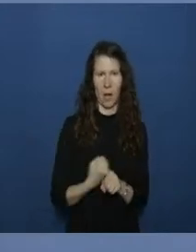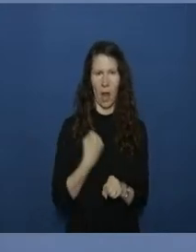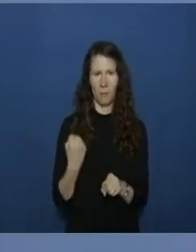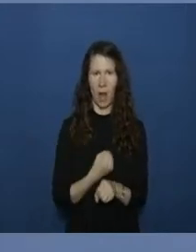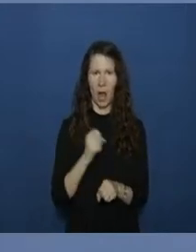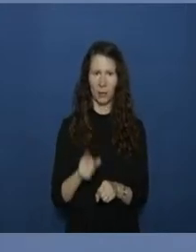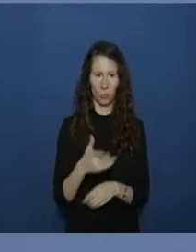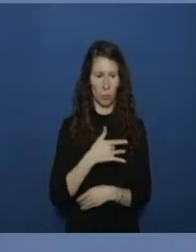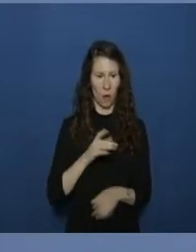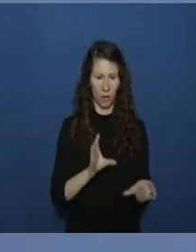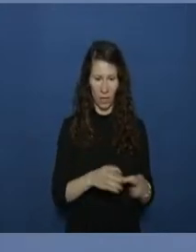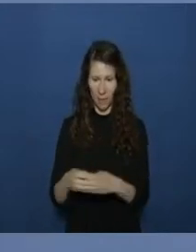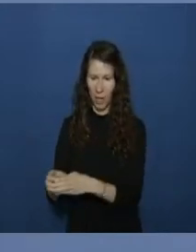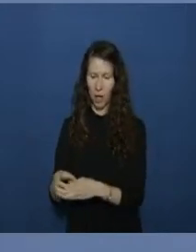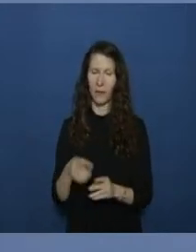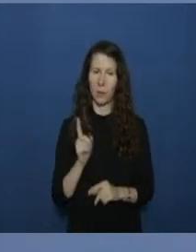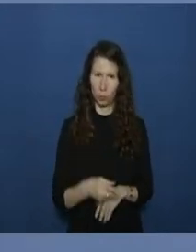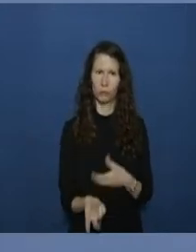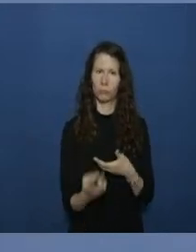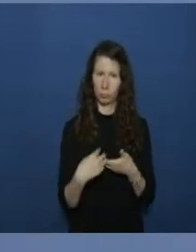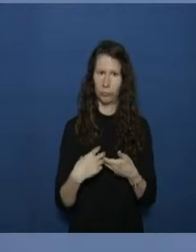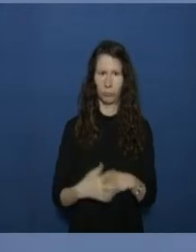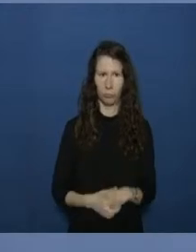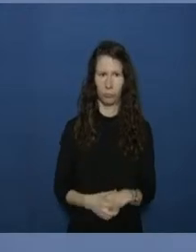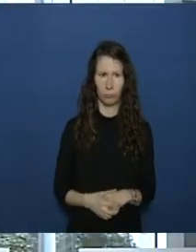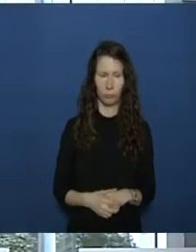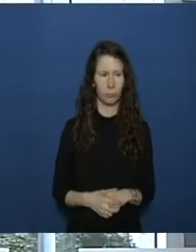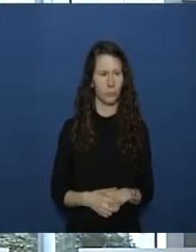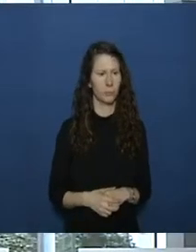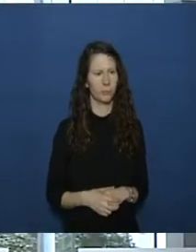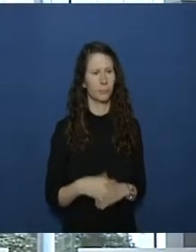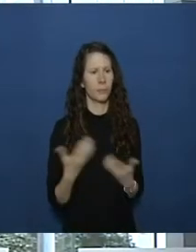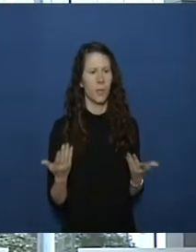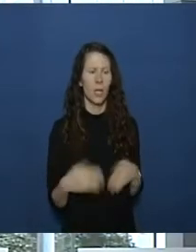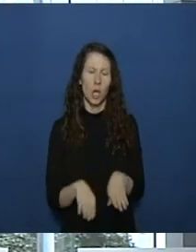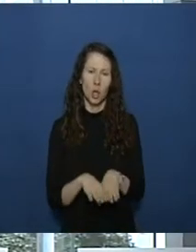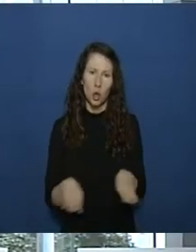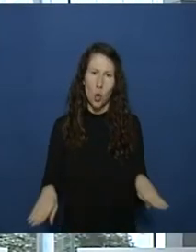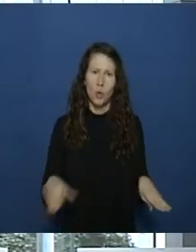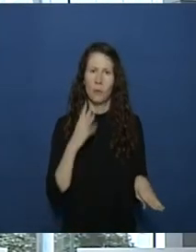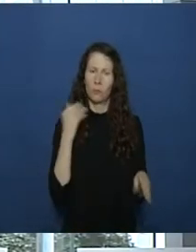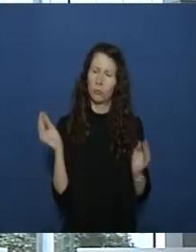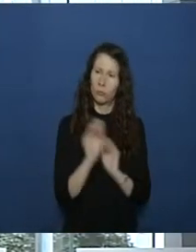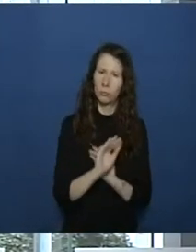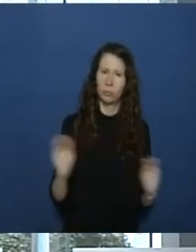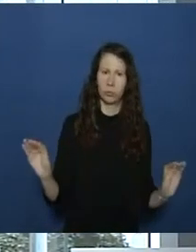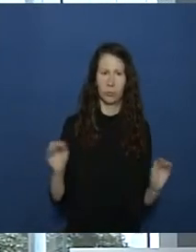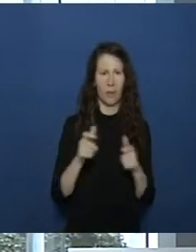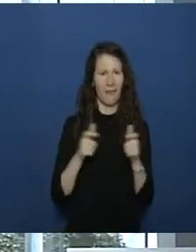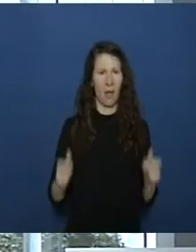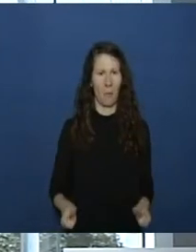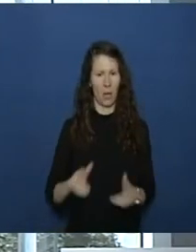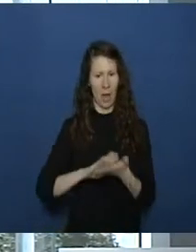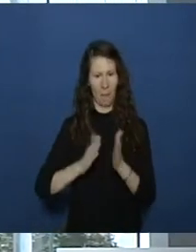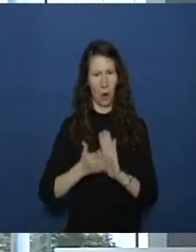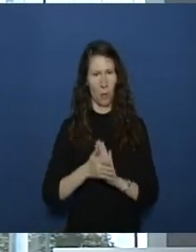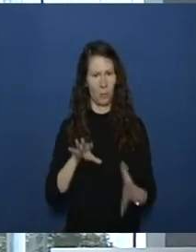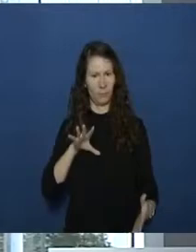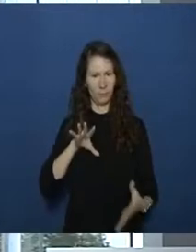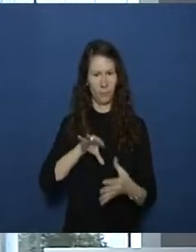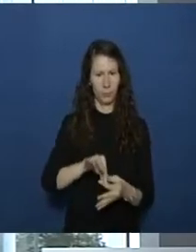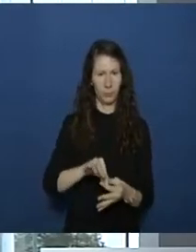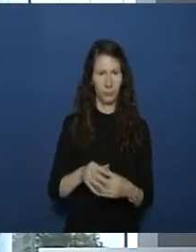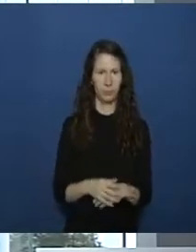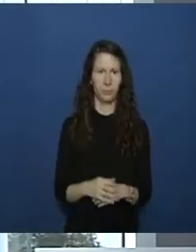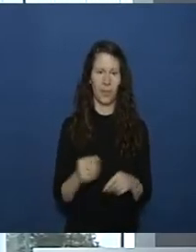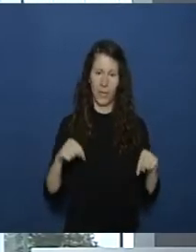betroffenen Gemeinschaften stattfindet. Wenn ich darf, würde ich nur ganz grundsätzlich zu diesem Rahmenabkommen noch sagen, wir haben ja hier immer ganz klar